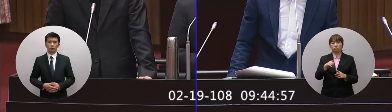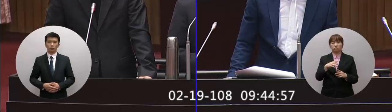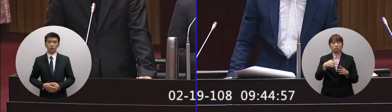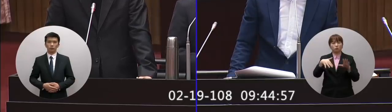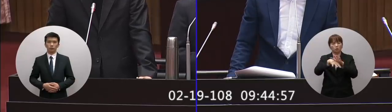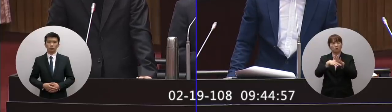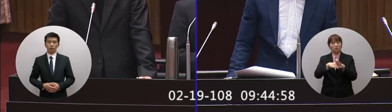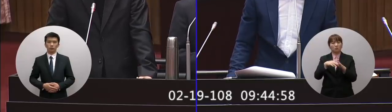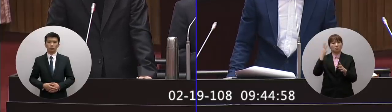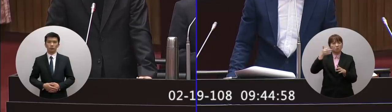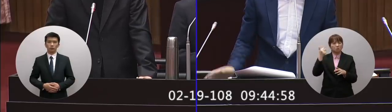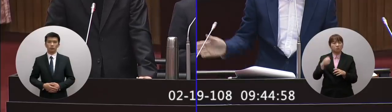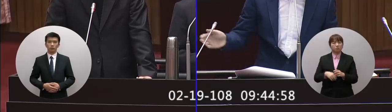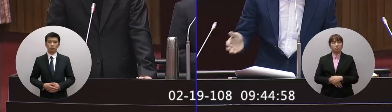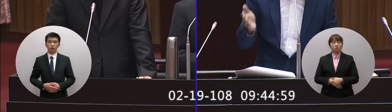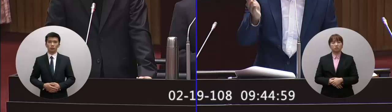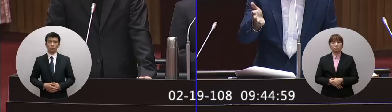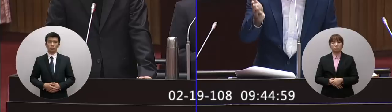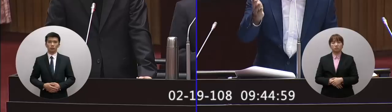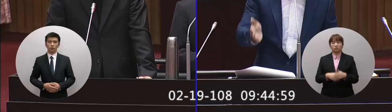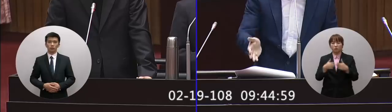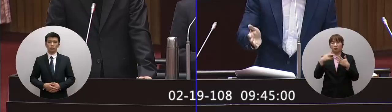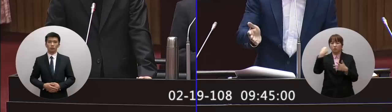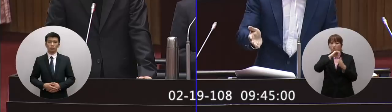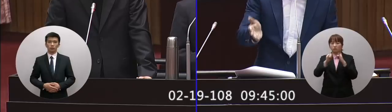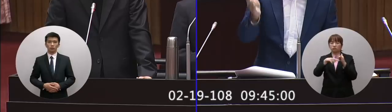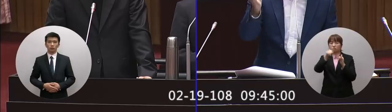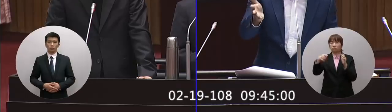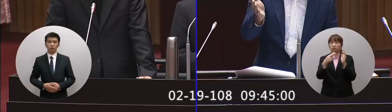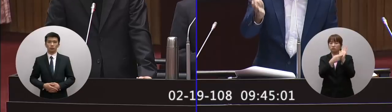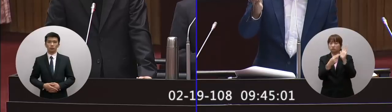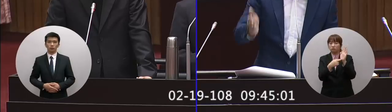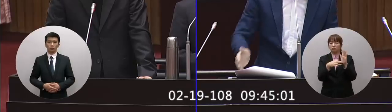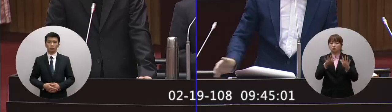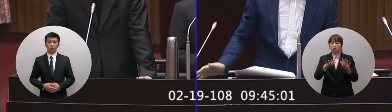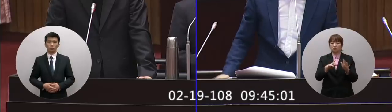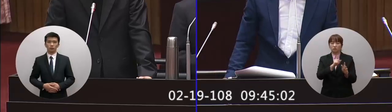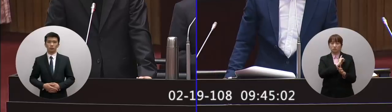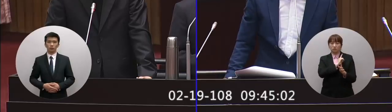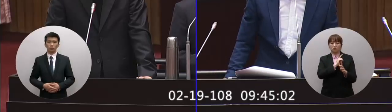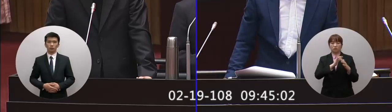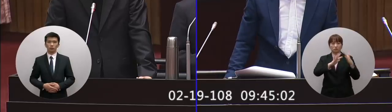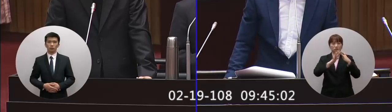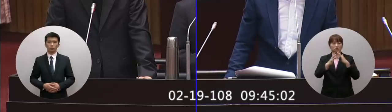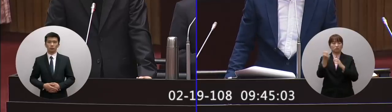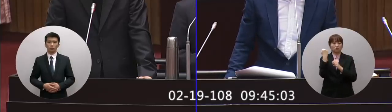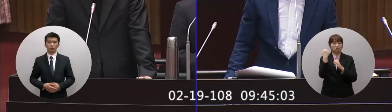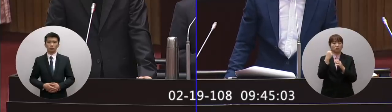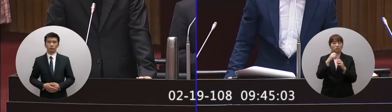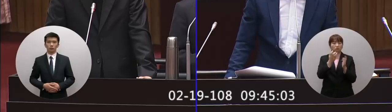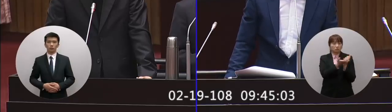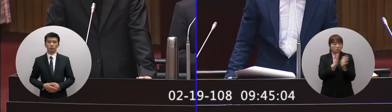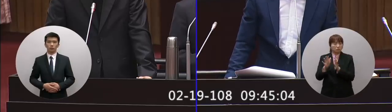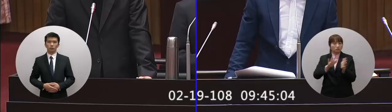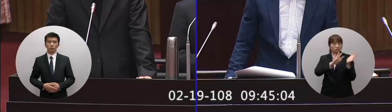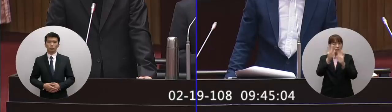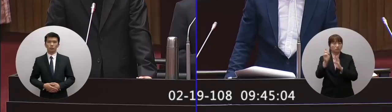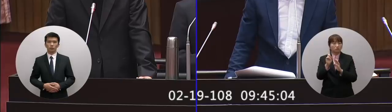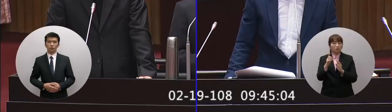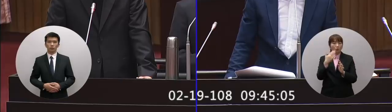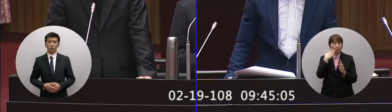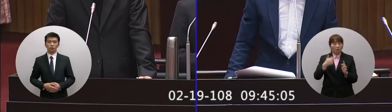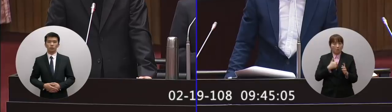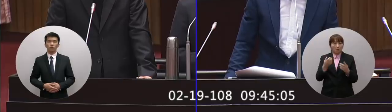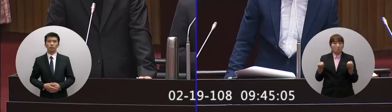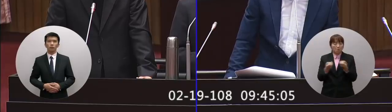吗？到底你要不要跟台湾民众讲，以你现在的战力，以你们的准备，如果真